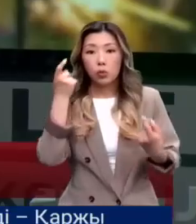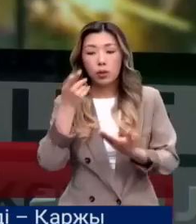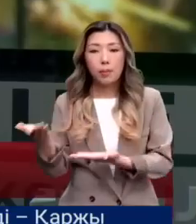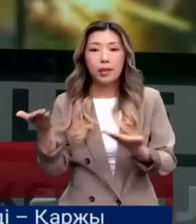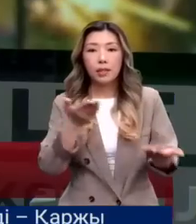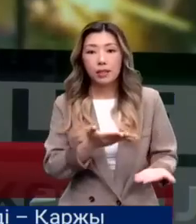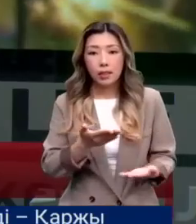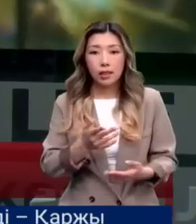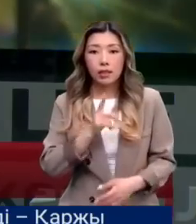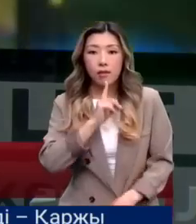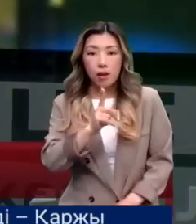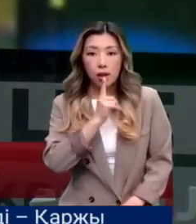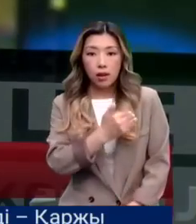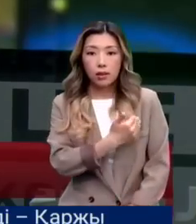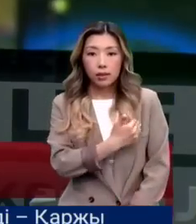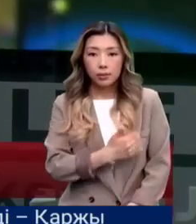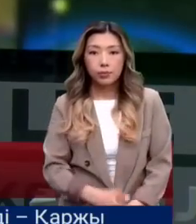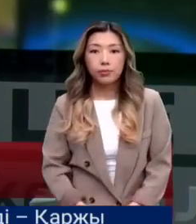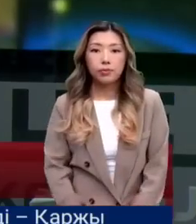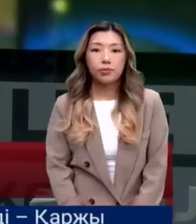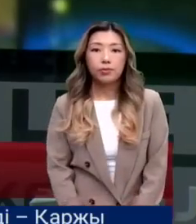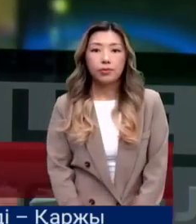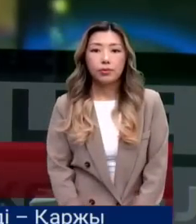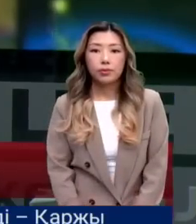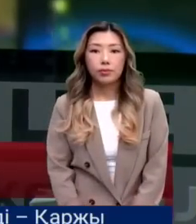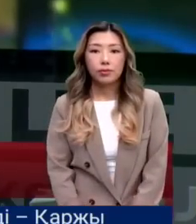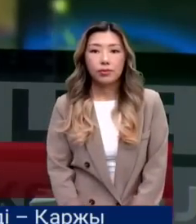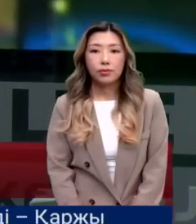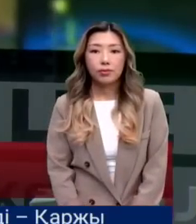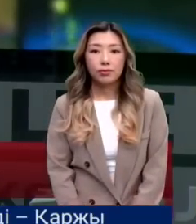Айкына Конурова к нам в студию. Айкын Уратович, добрый вечер. Добро